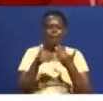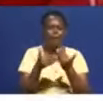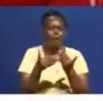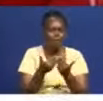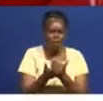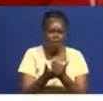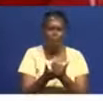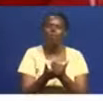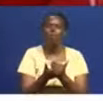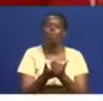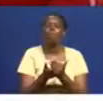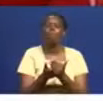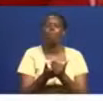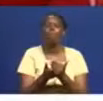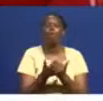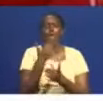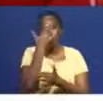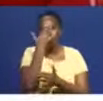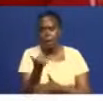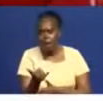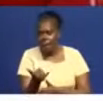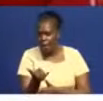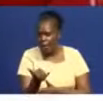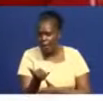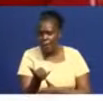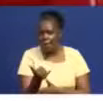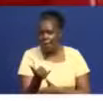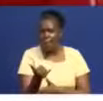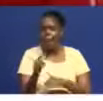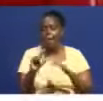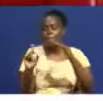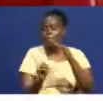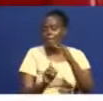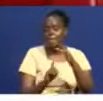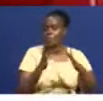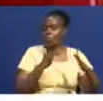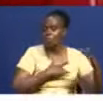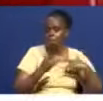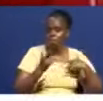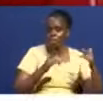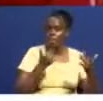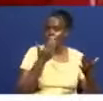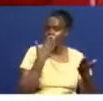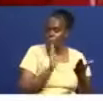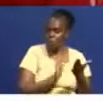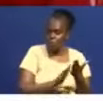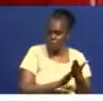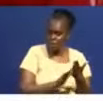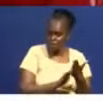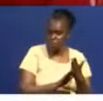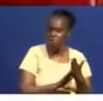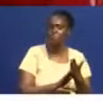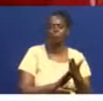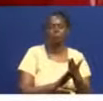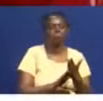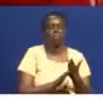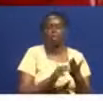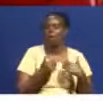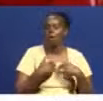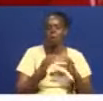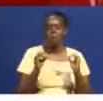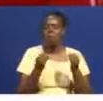Na haya yote yanakuja kwa sababu taasisi zinapopeana recommendation, hakuna